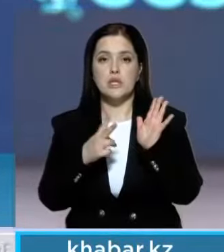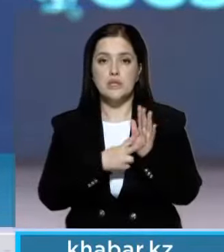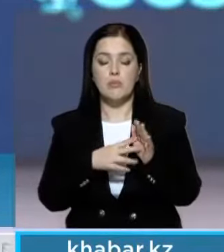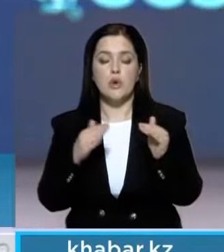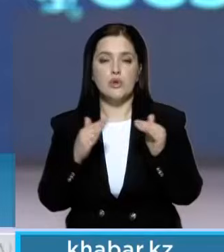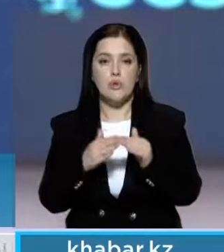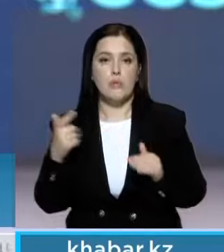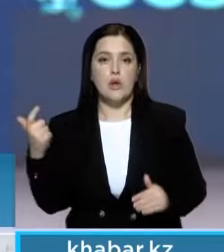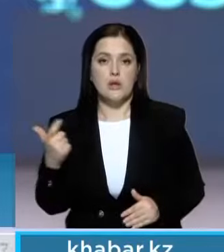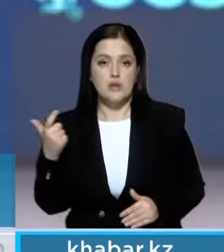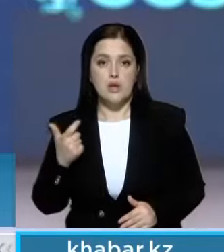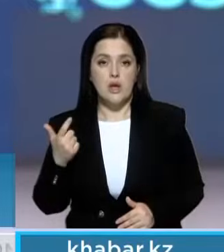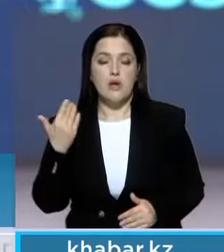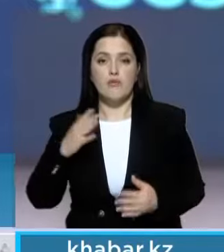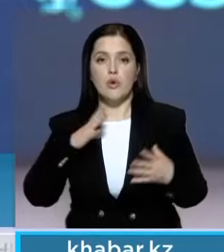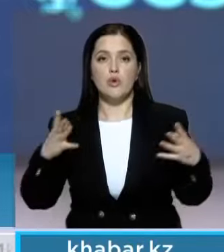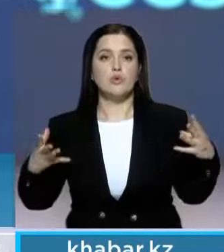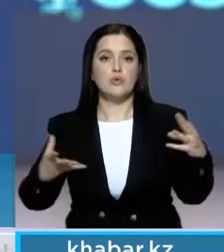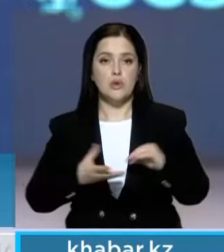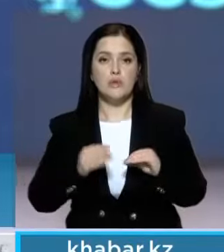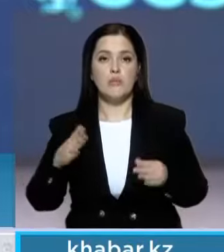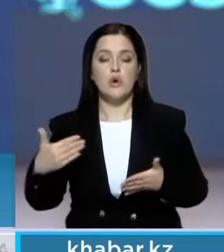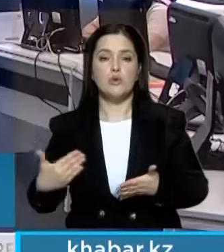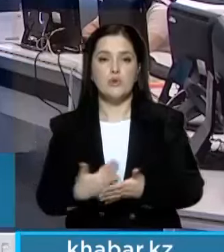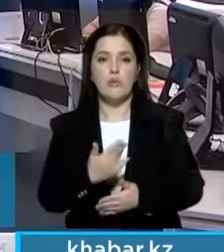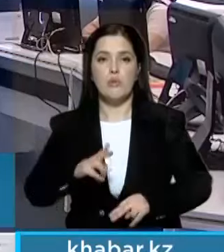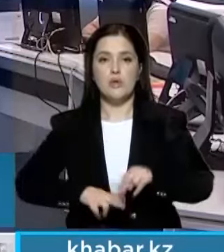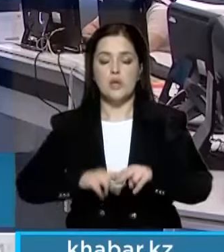жилым объектам. По его результатам предстоит заново построить